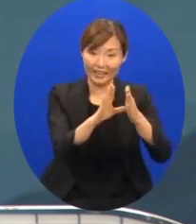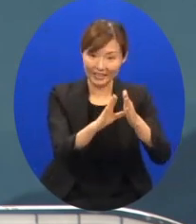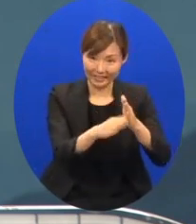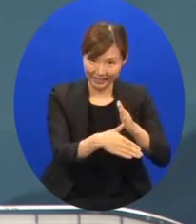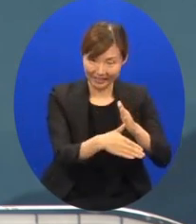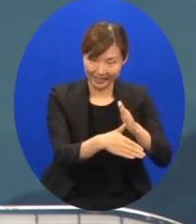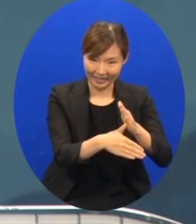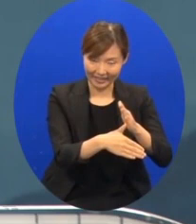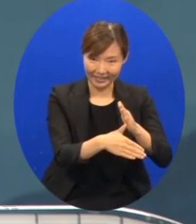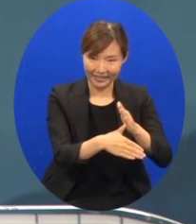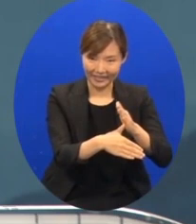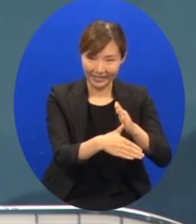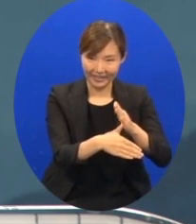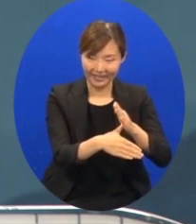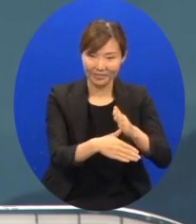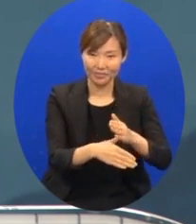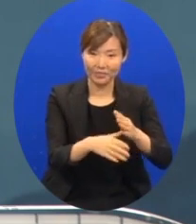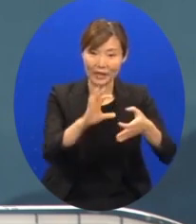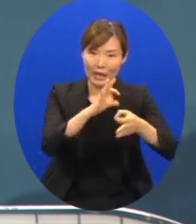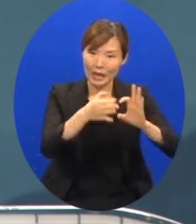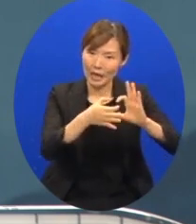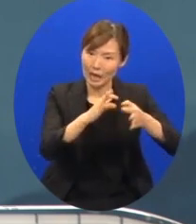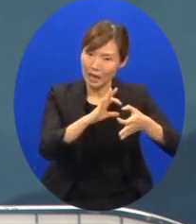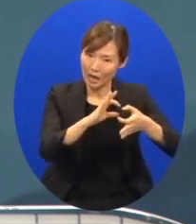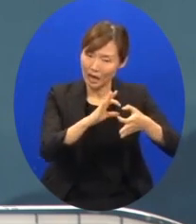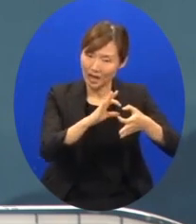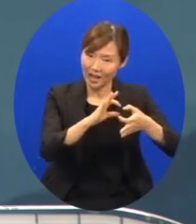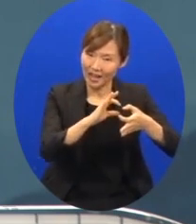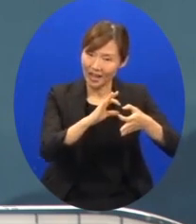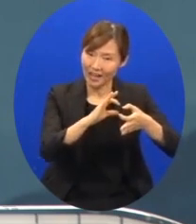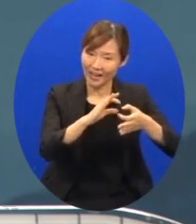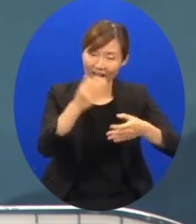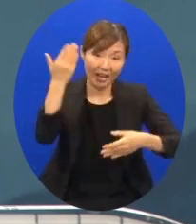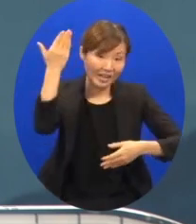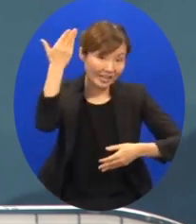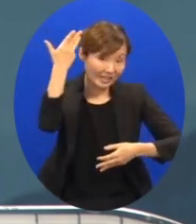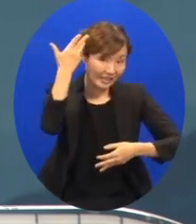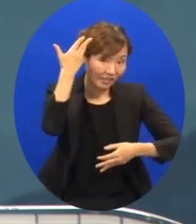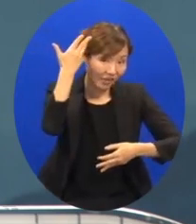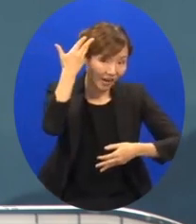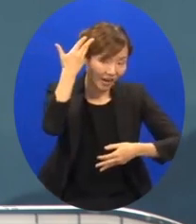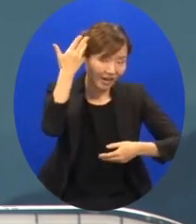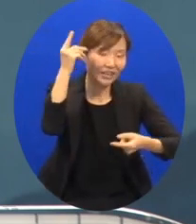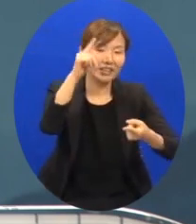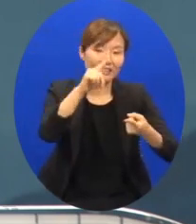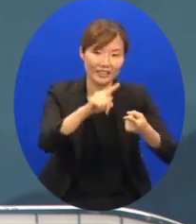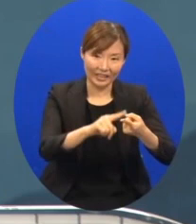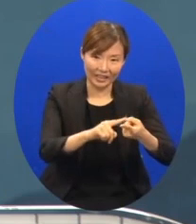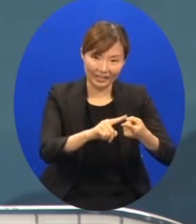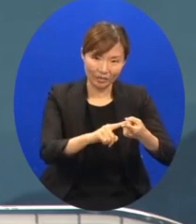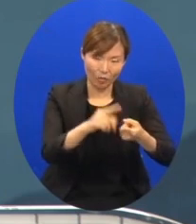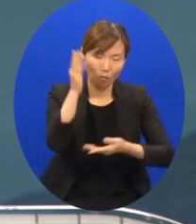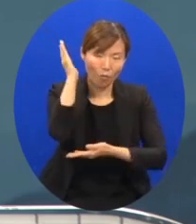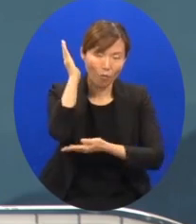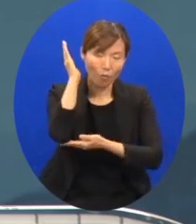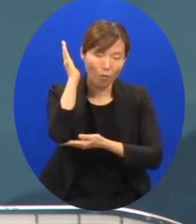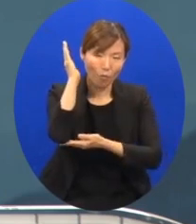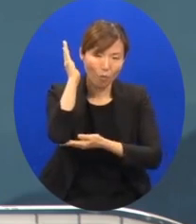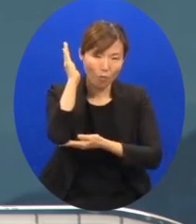헬라 철학의 본상 해 줘 사도 바울도 헬라 철학에 대해서 상당히 공부를 많이 한 사람이니까